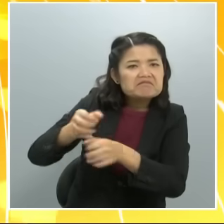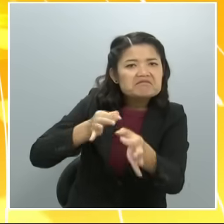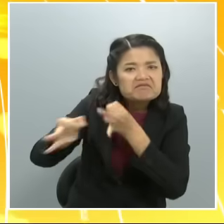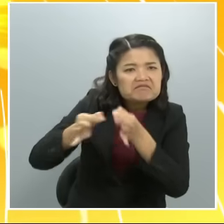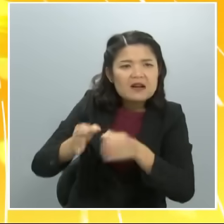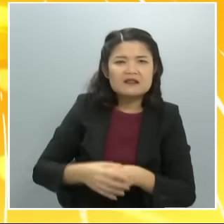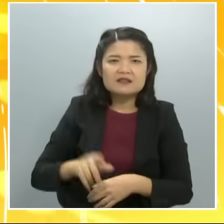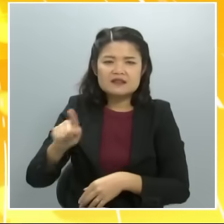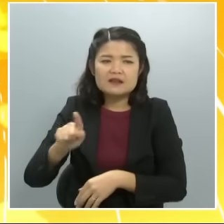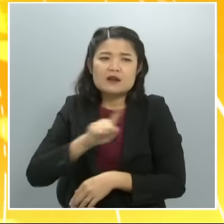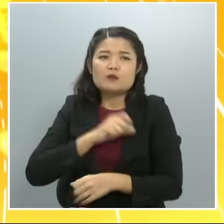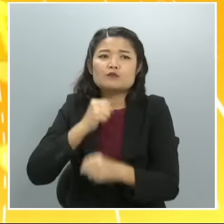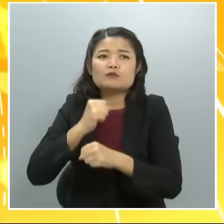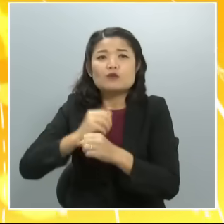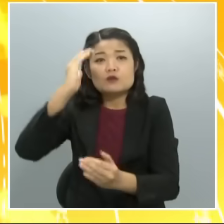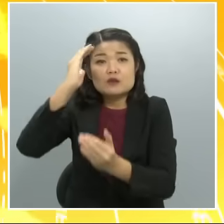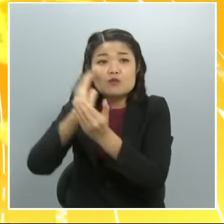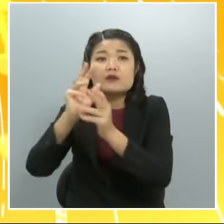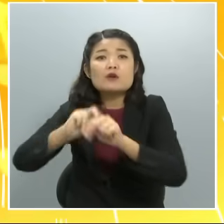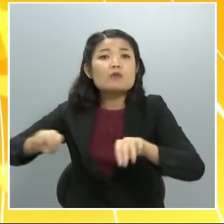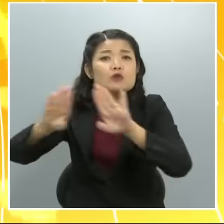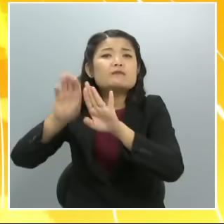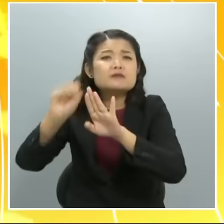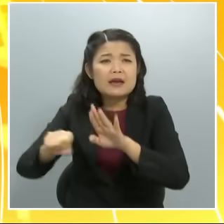วนจริงในภารกิจของตำรวจนครปฐมแต่ไม่ใ